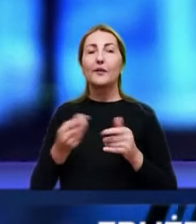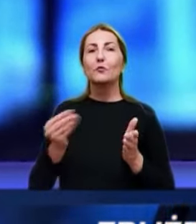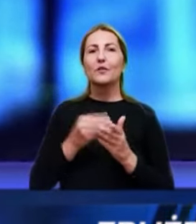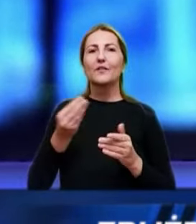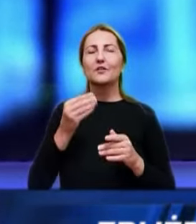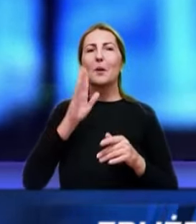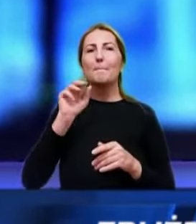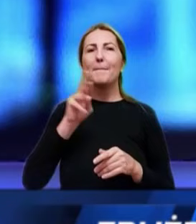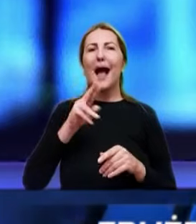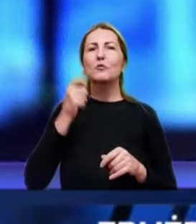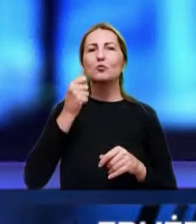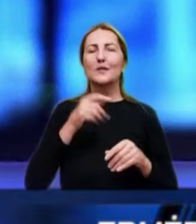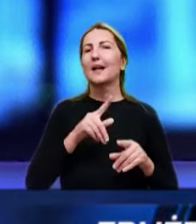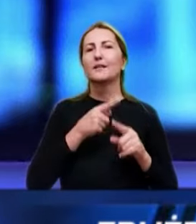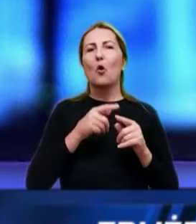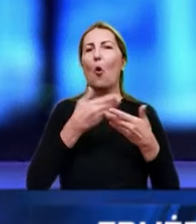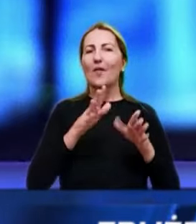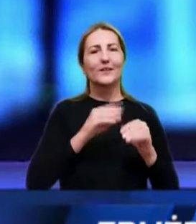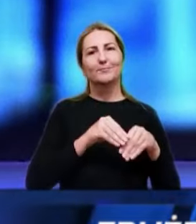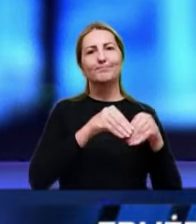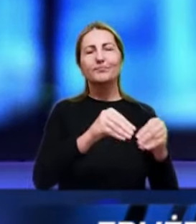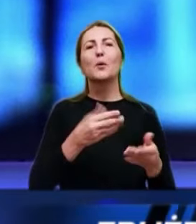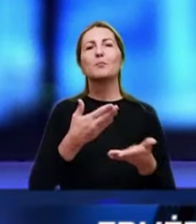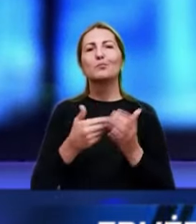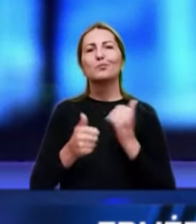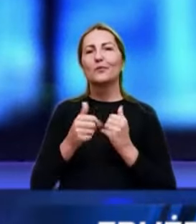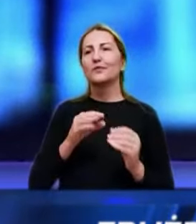na zaangażowanie się parafian w pomoc powodzianom.